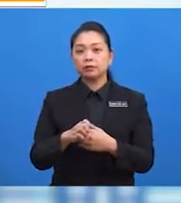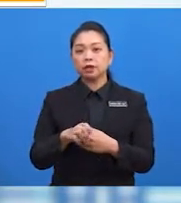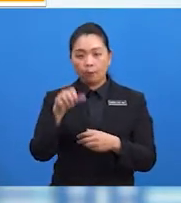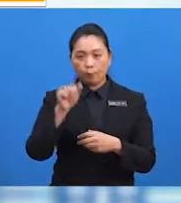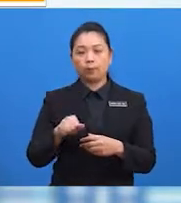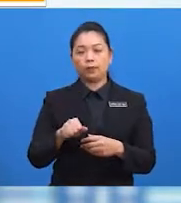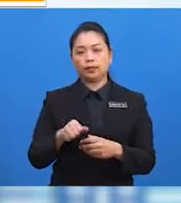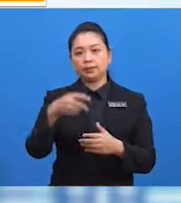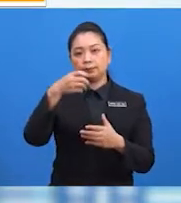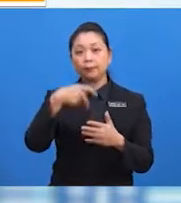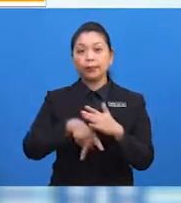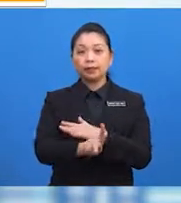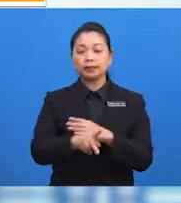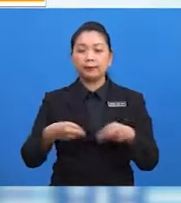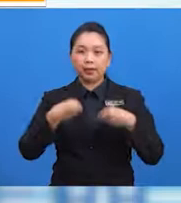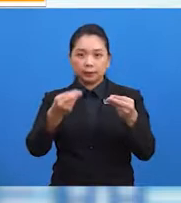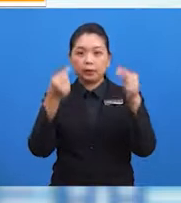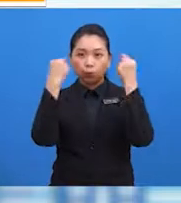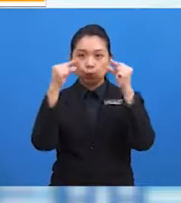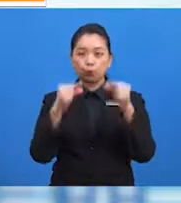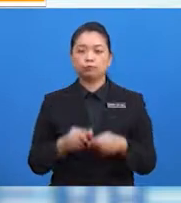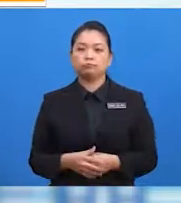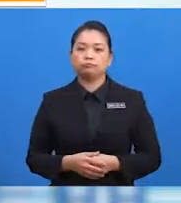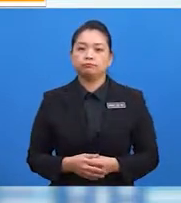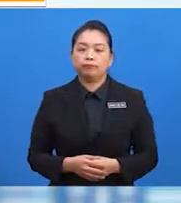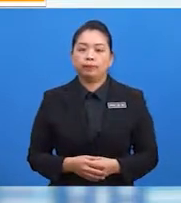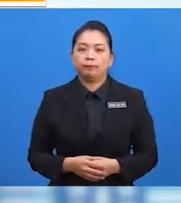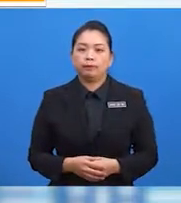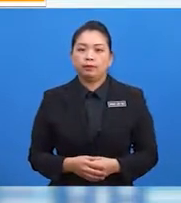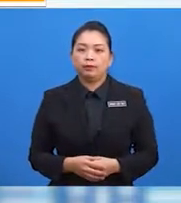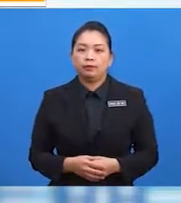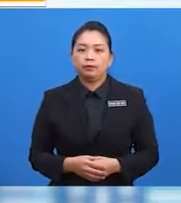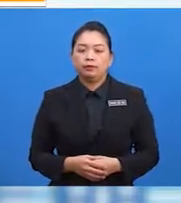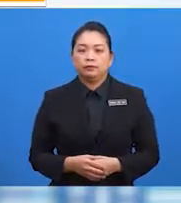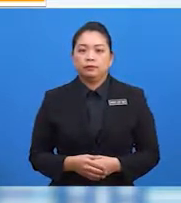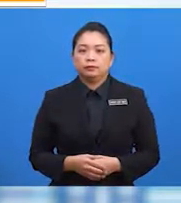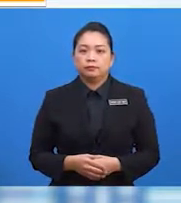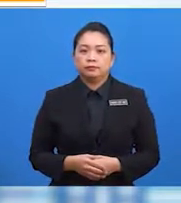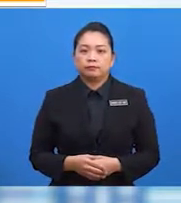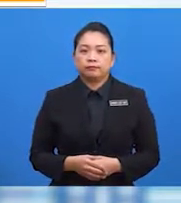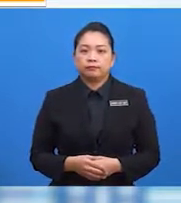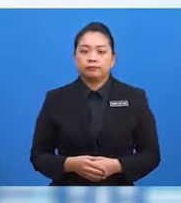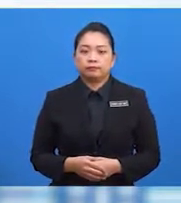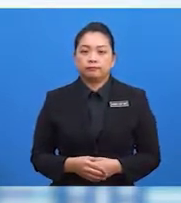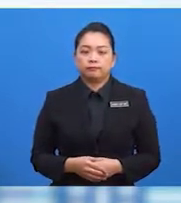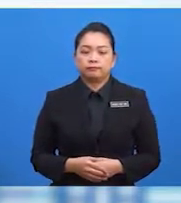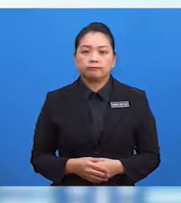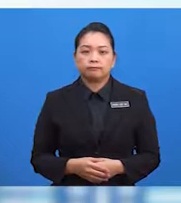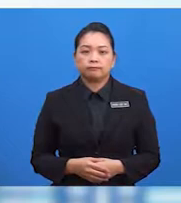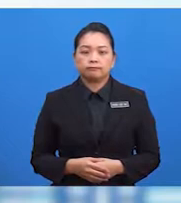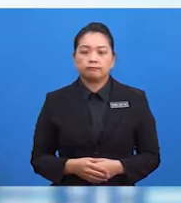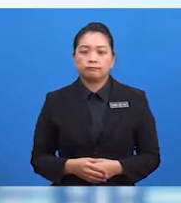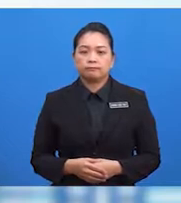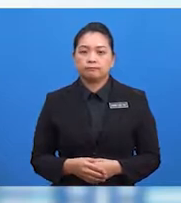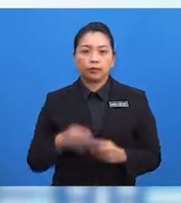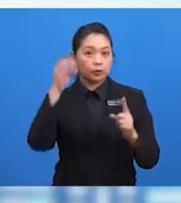sebagai tugasan tambahan. Sebelum kita pergi lebih lanjut berkaitan topik ini, mari kita lihat objektif